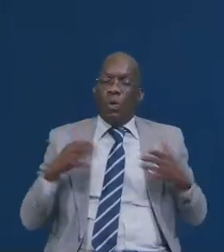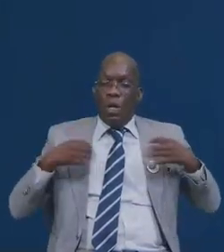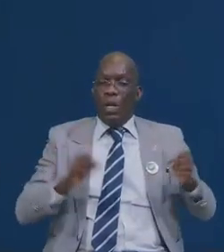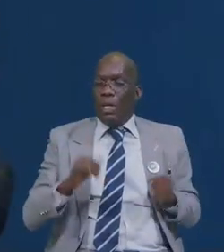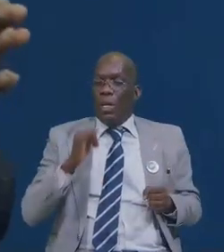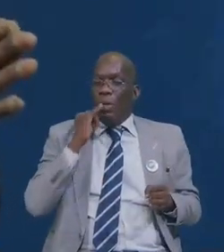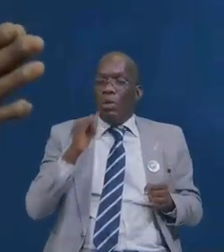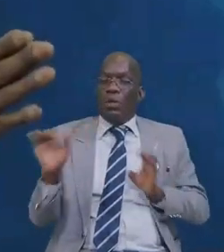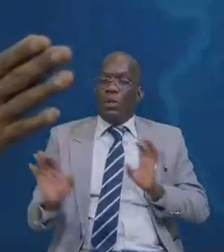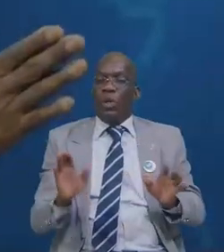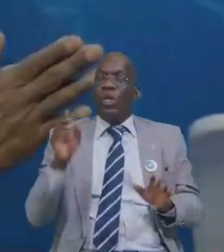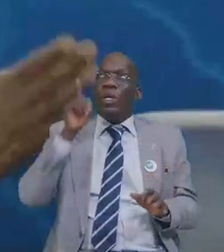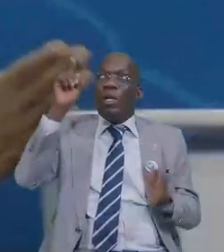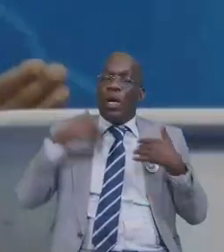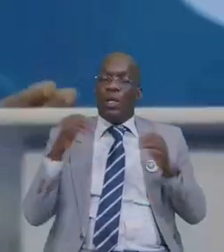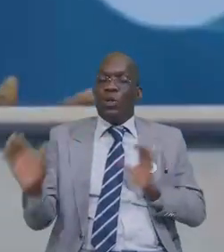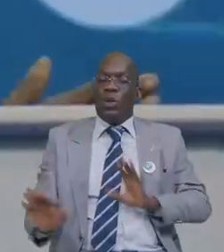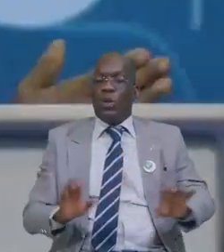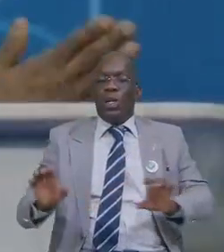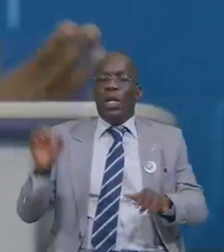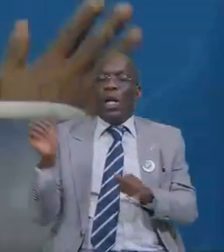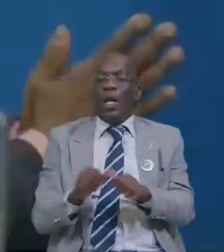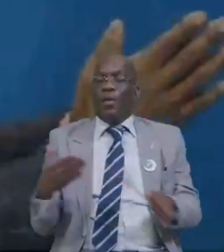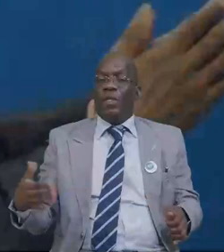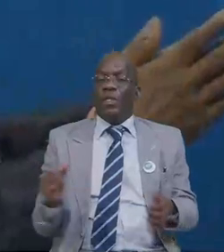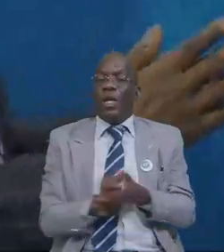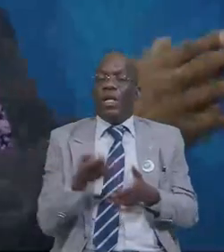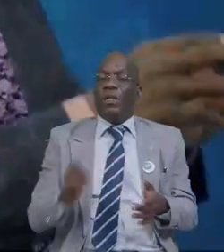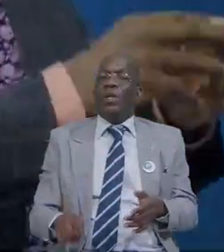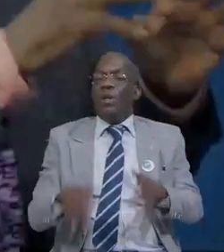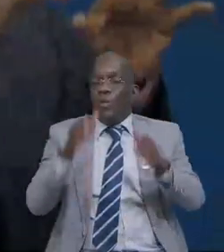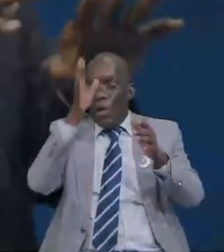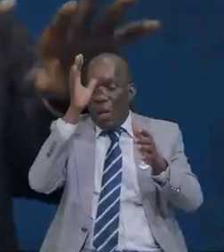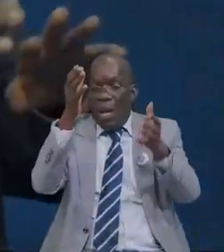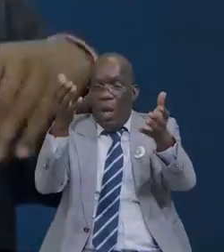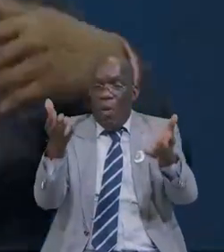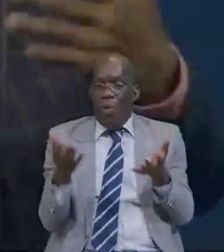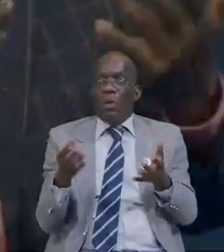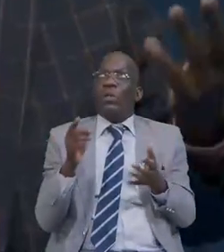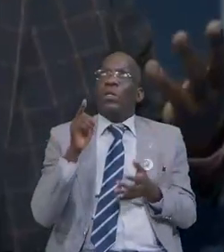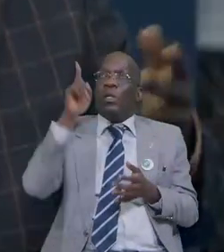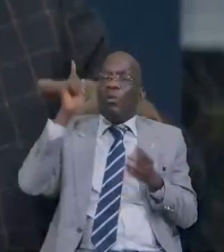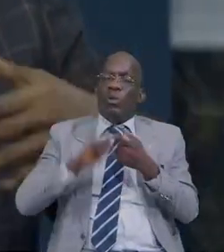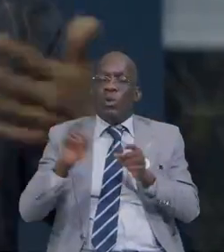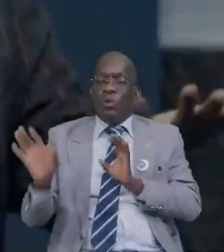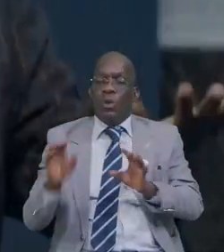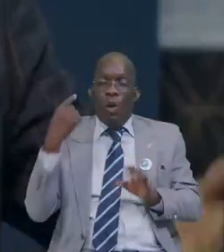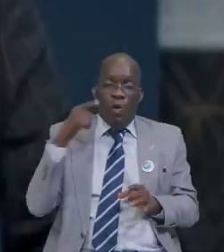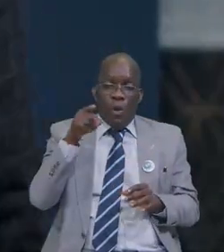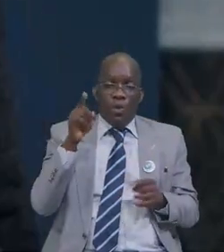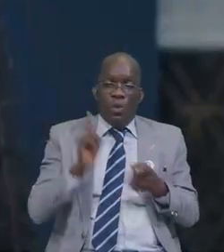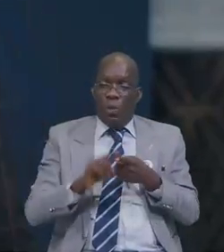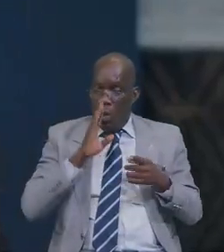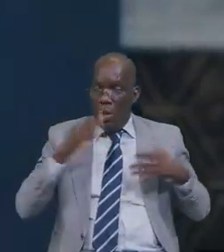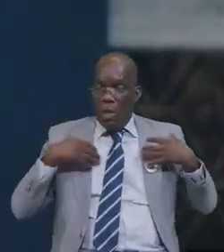fait, tout ce qu'il devrait faire, que le Père espérait qu'il fasse, pour que tu sois guéri,